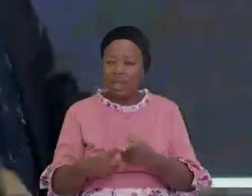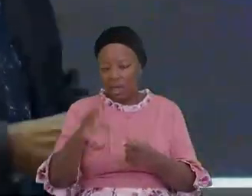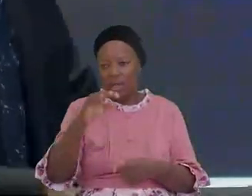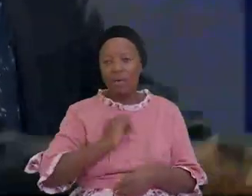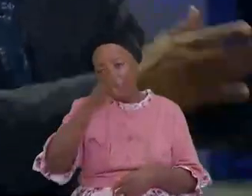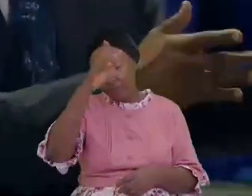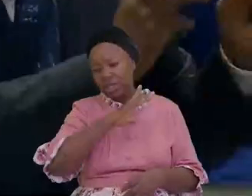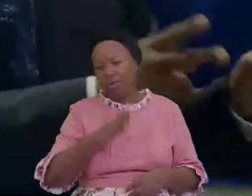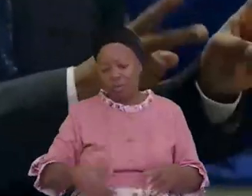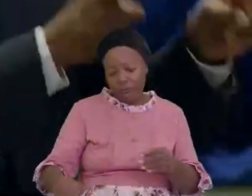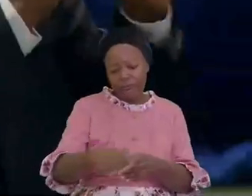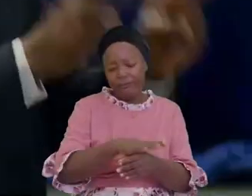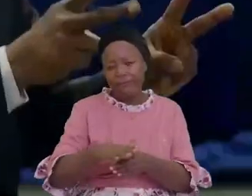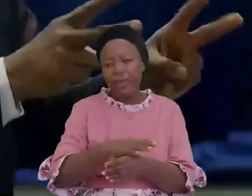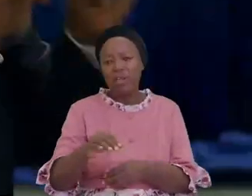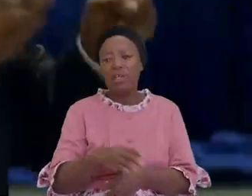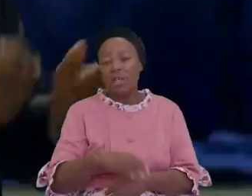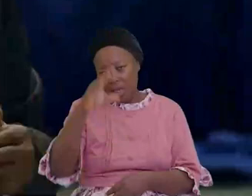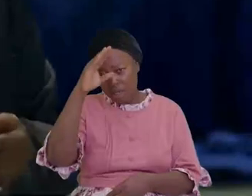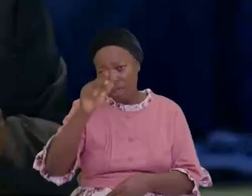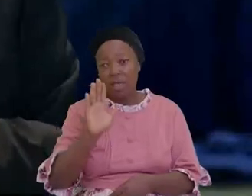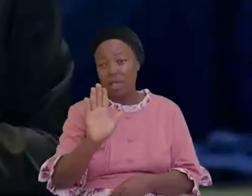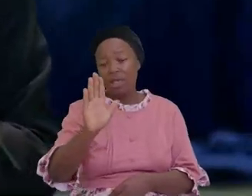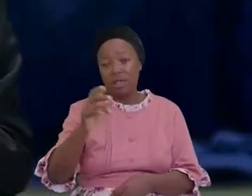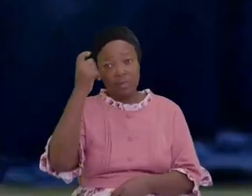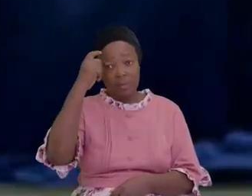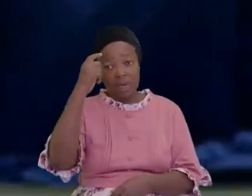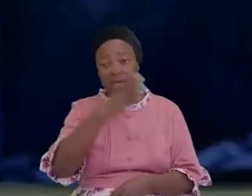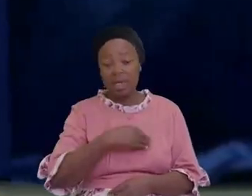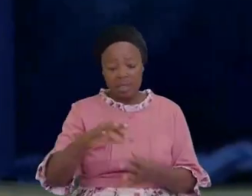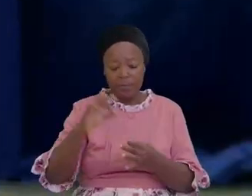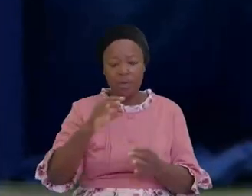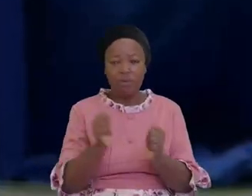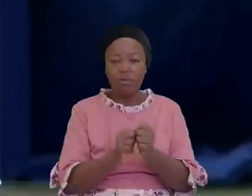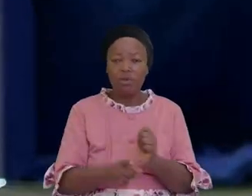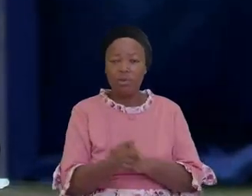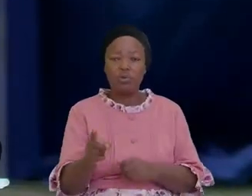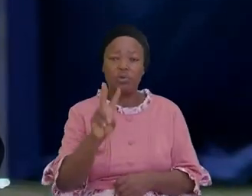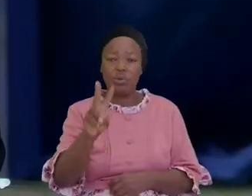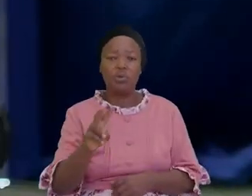J'ai saturé mon esprit, mon cœur de ces 2 messages.